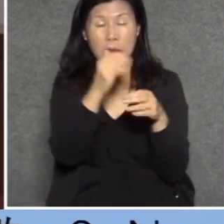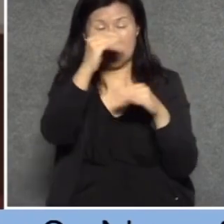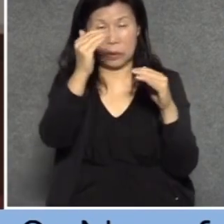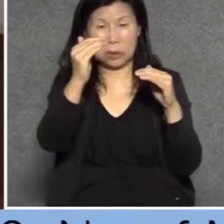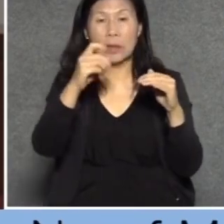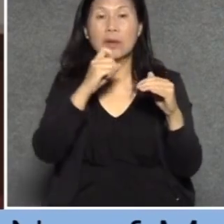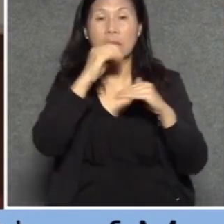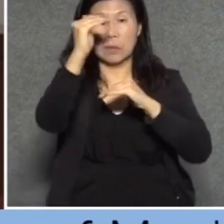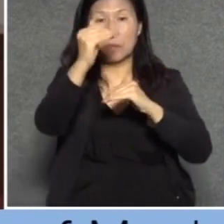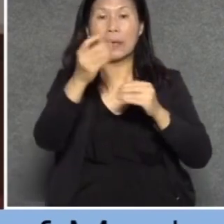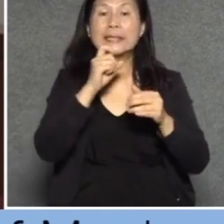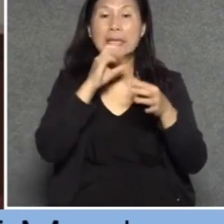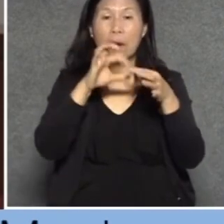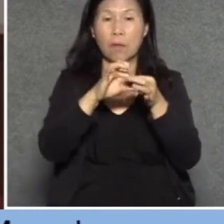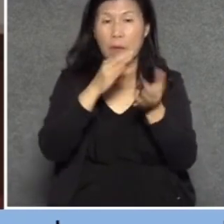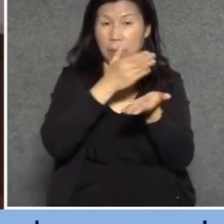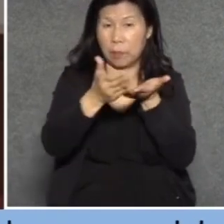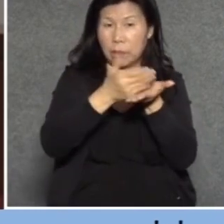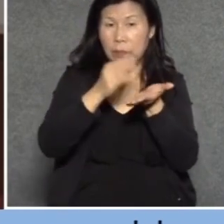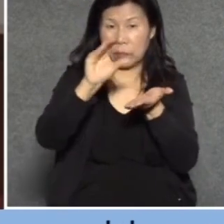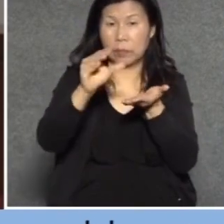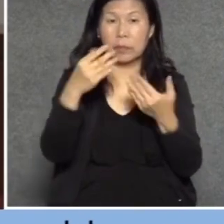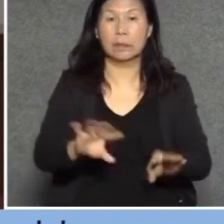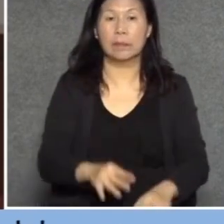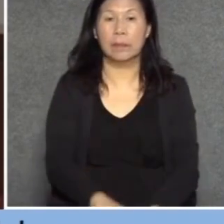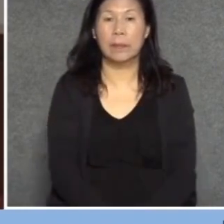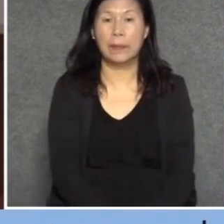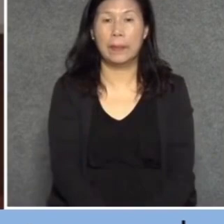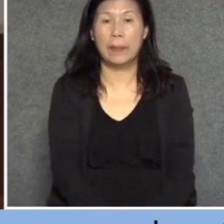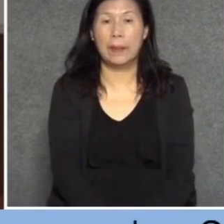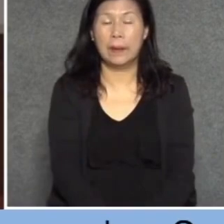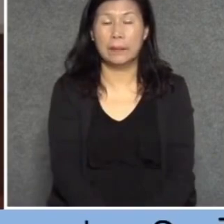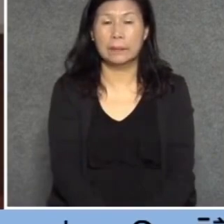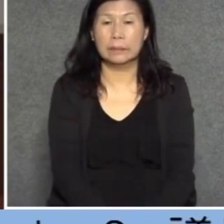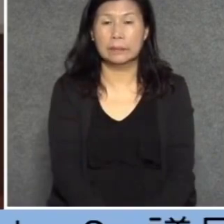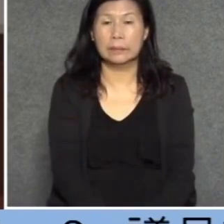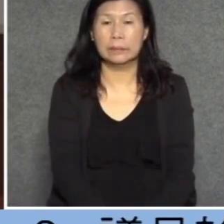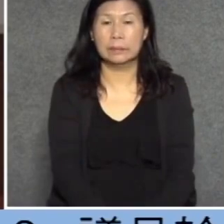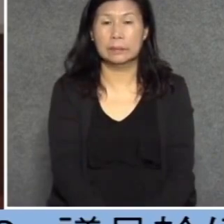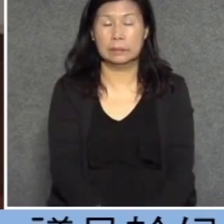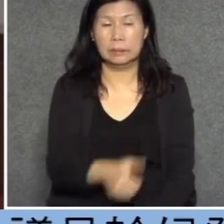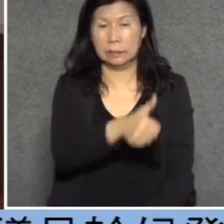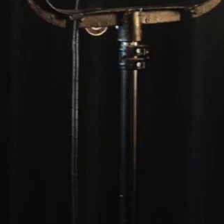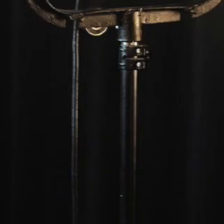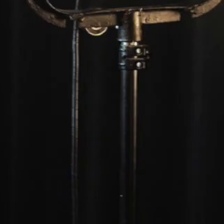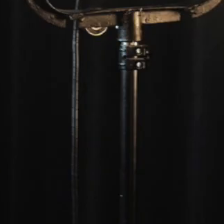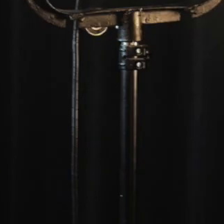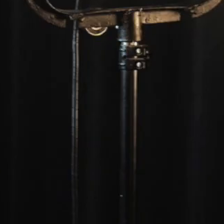相關嘅撥款啊，多謝主席。